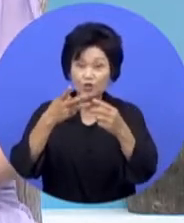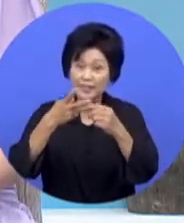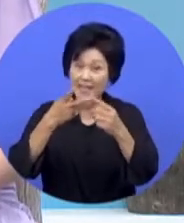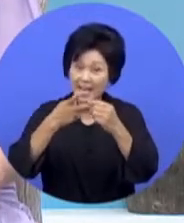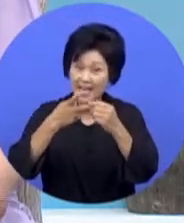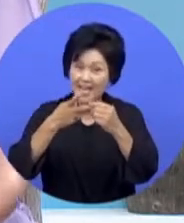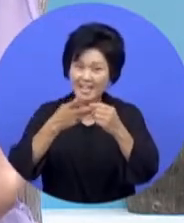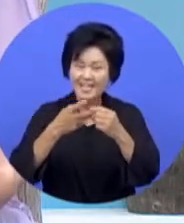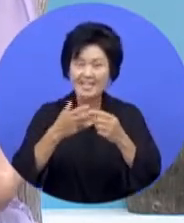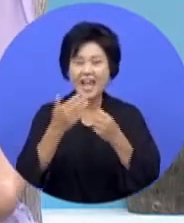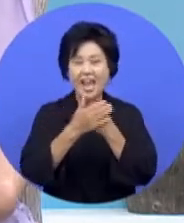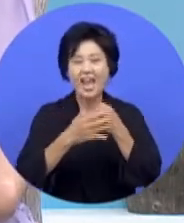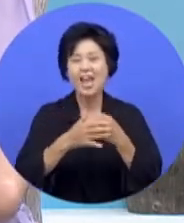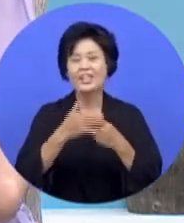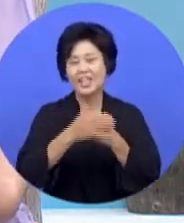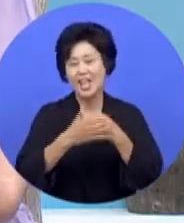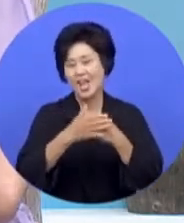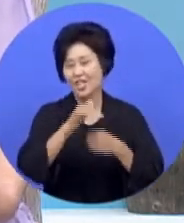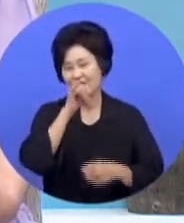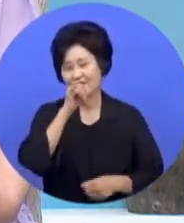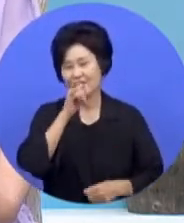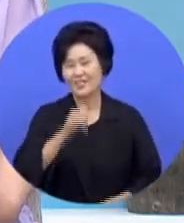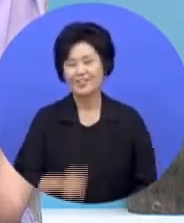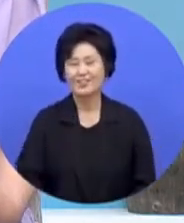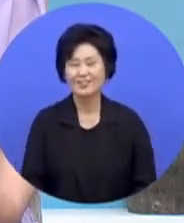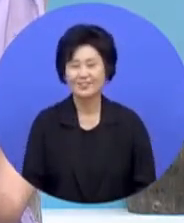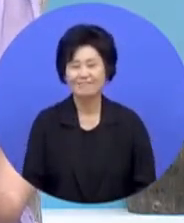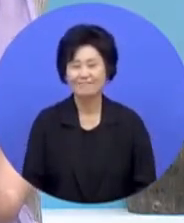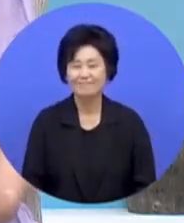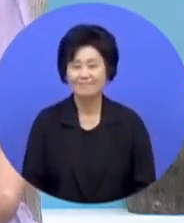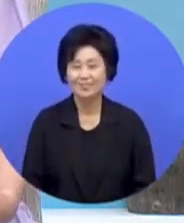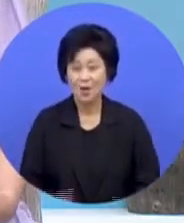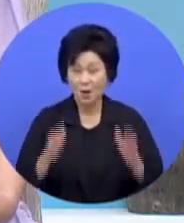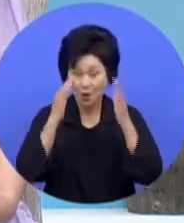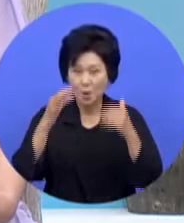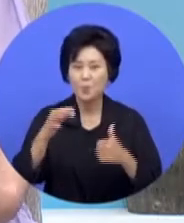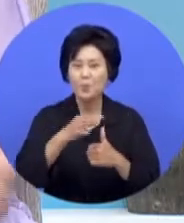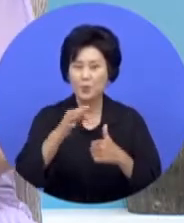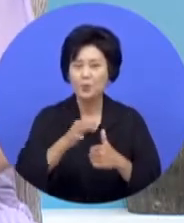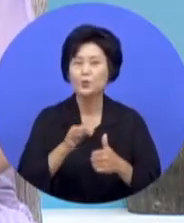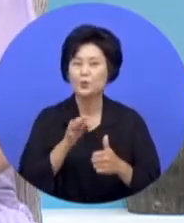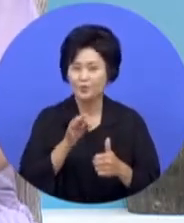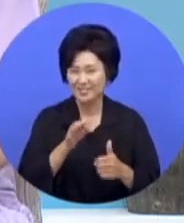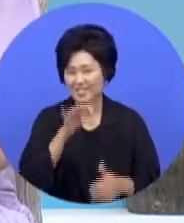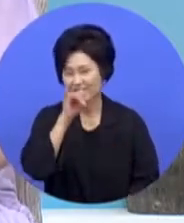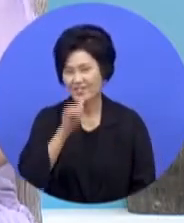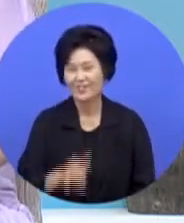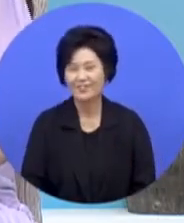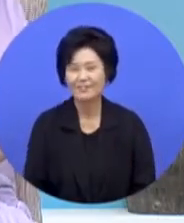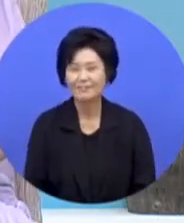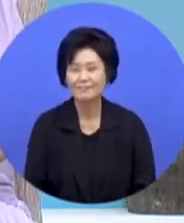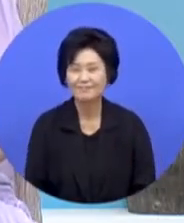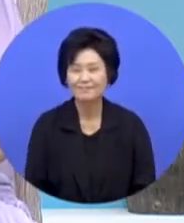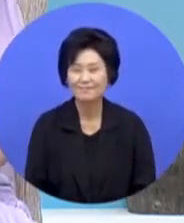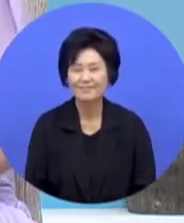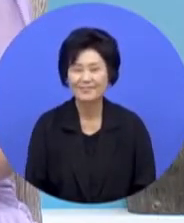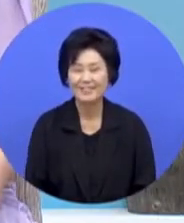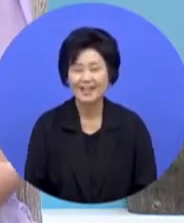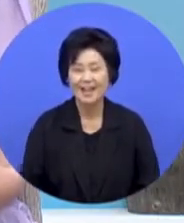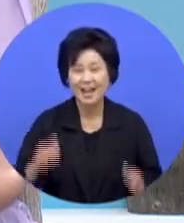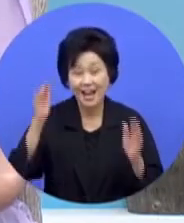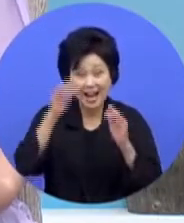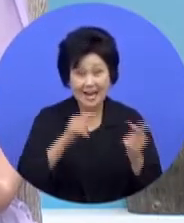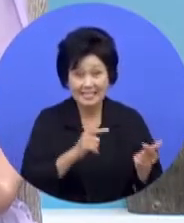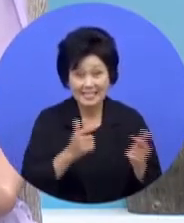있는 네, 좁은 길을 보내고 계시는 우리 부모님들이 계시는 그리고 학교 우리 학생들이 즐겁게 공부하고